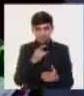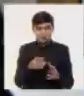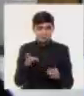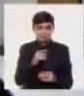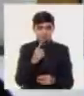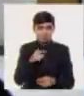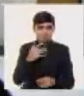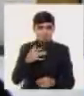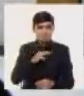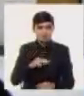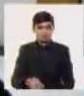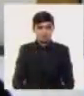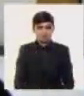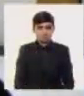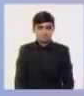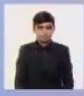500 000.